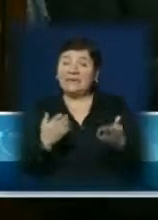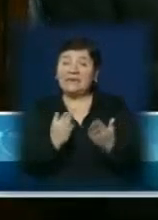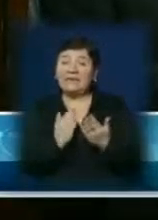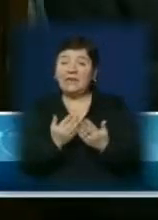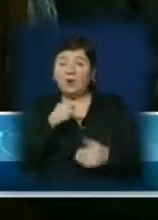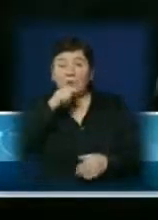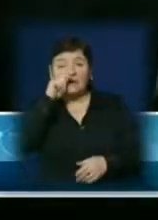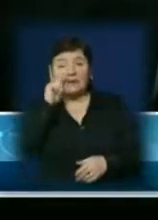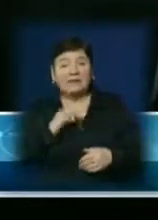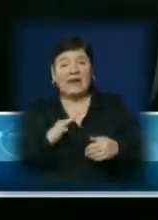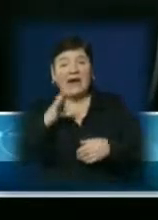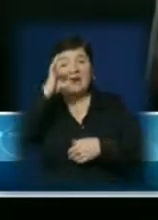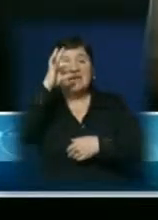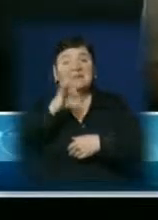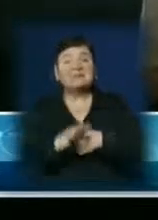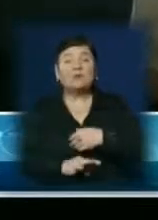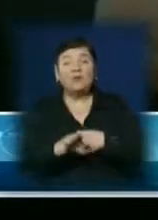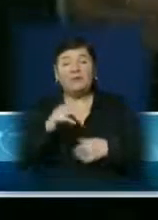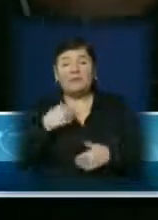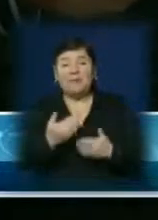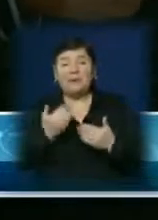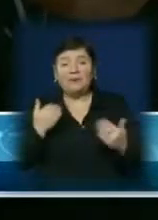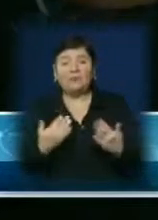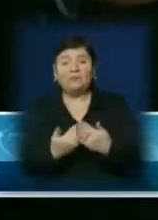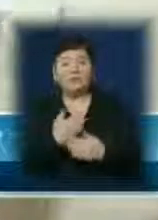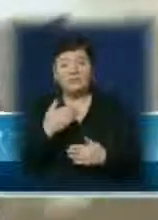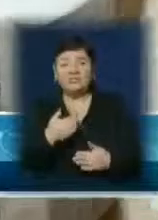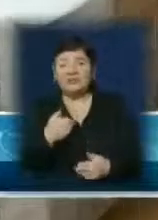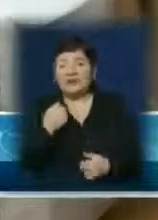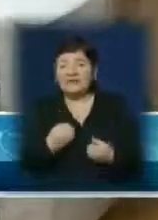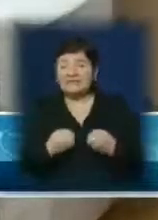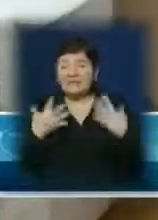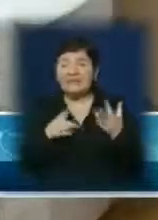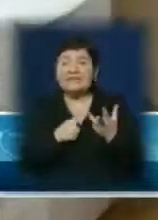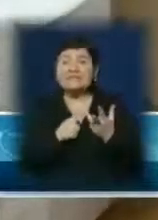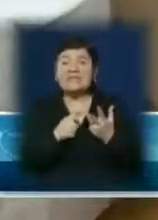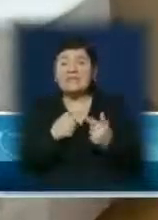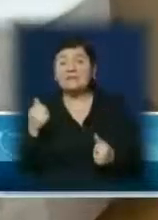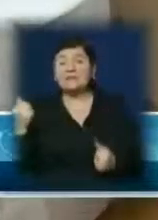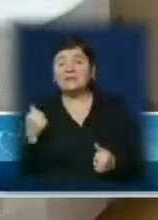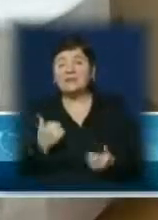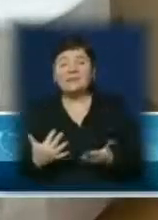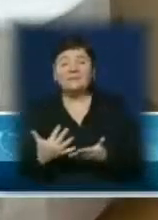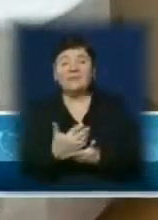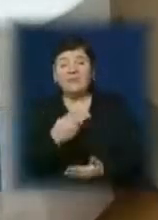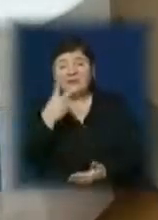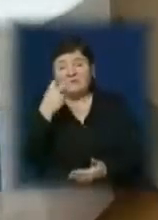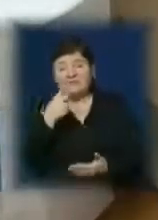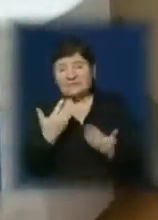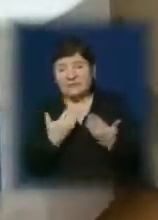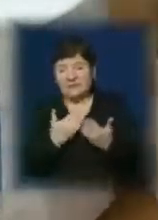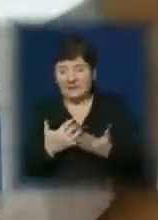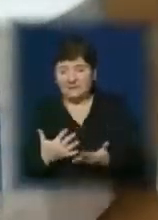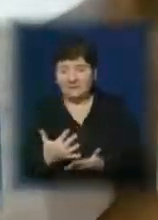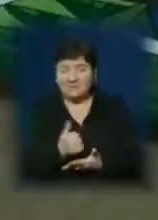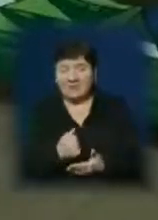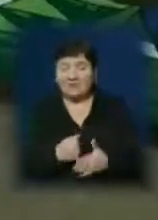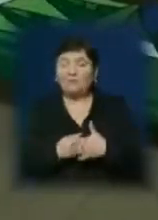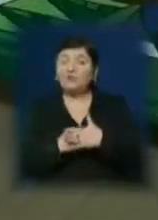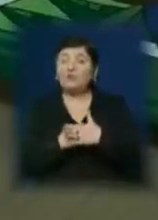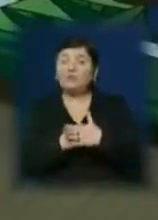Не бути байдужими та принести книги для дітей, які мешкають в зоні АТО, закликають закарпатці, бібліотекарі та волонтери. З